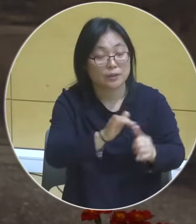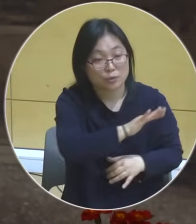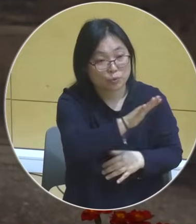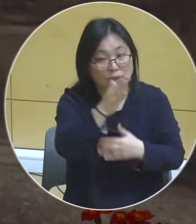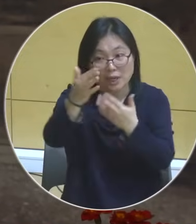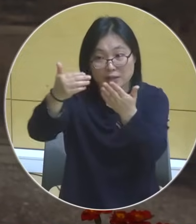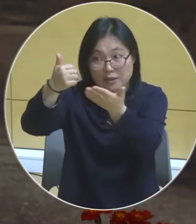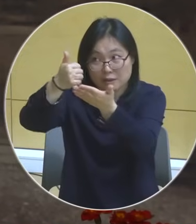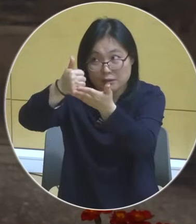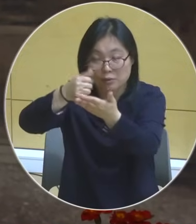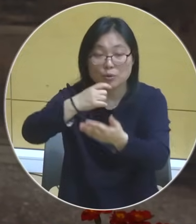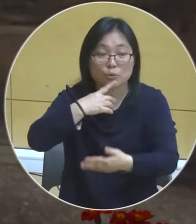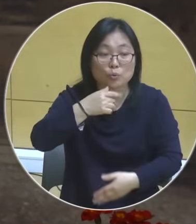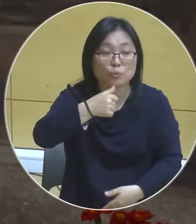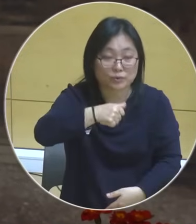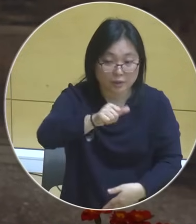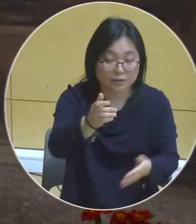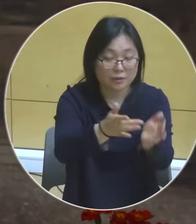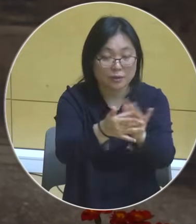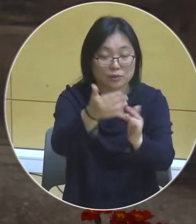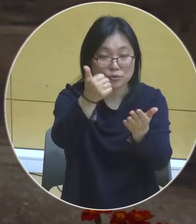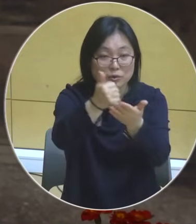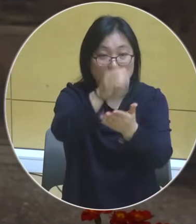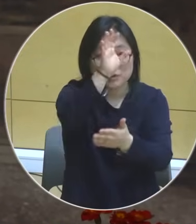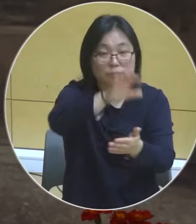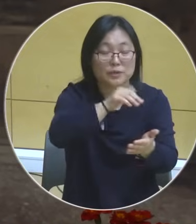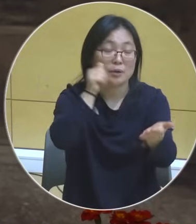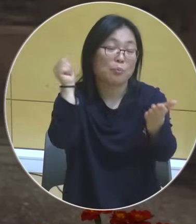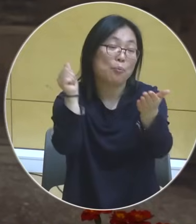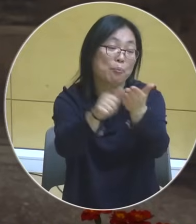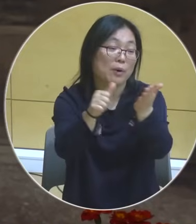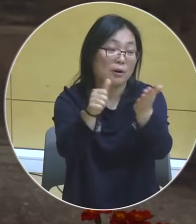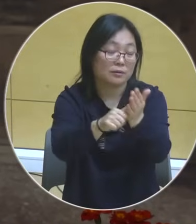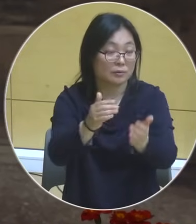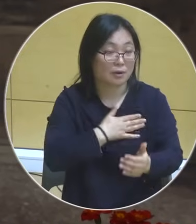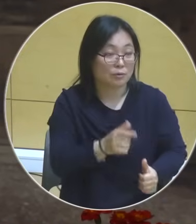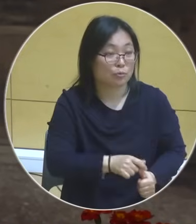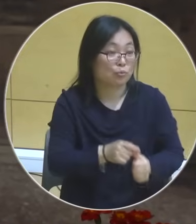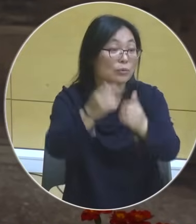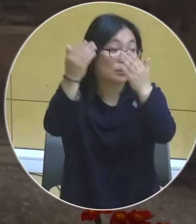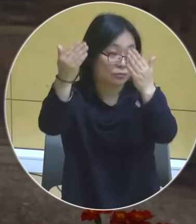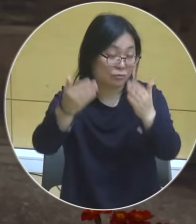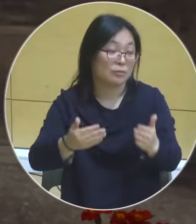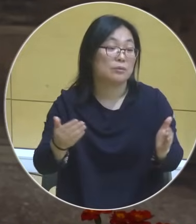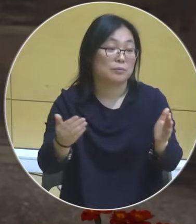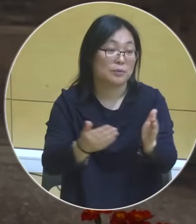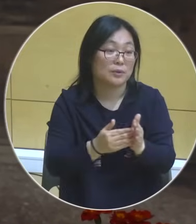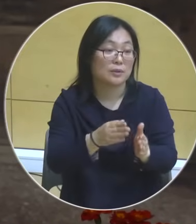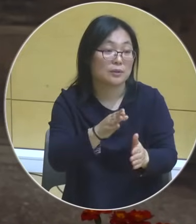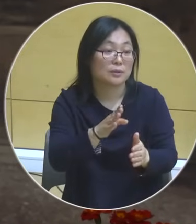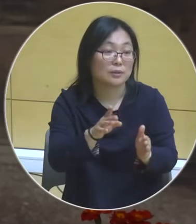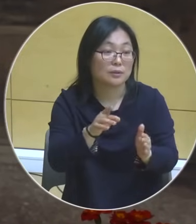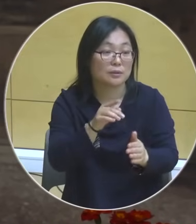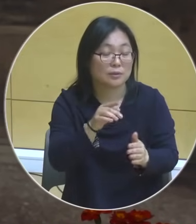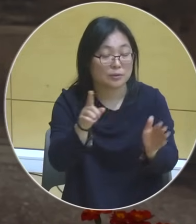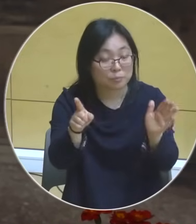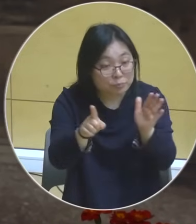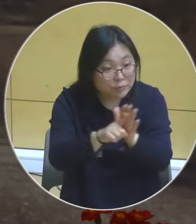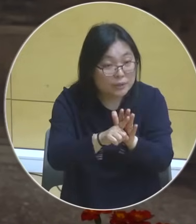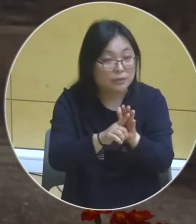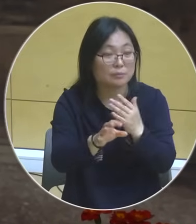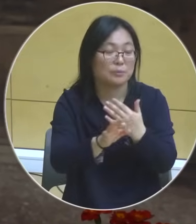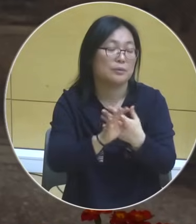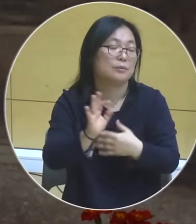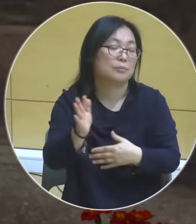하나님께서 그 독생자 예수 그리스도를 십자가에 못 박아서 나를 구원해 주셨다는 것, 바로 그 사실을 받아들이는 겁니다. 그러면서 우리